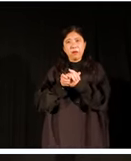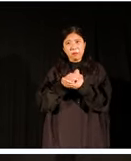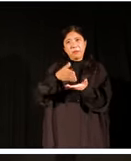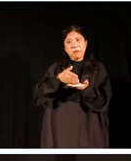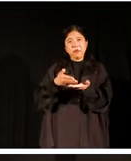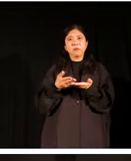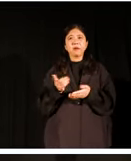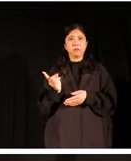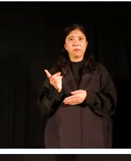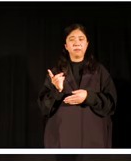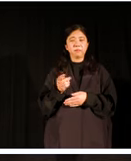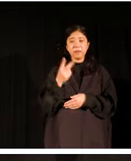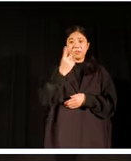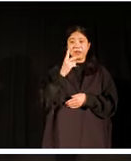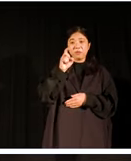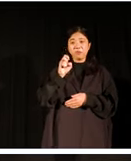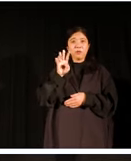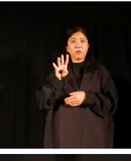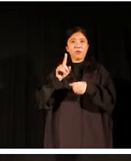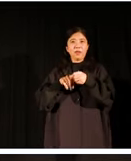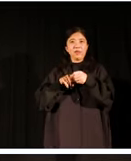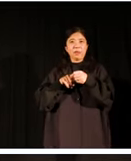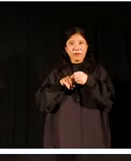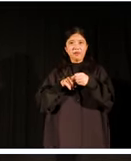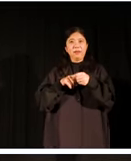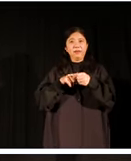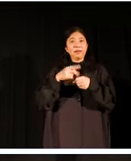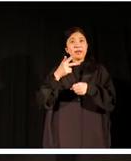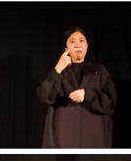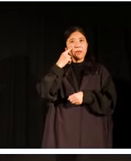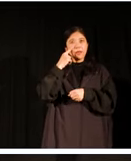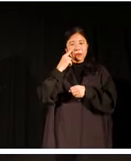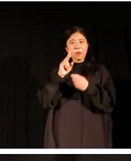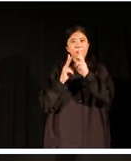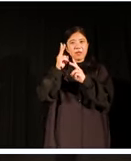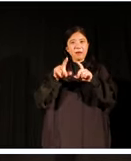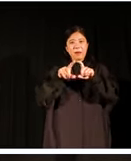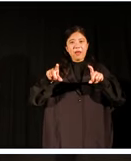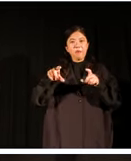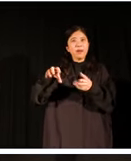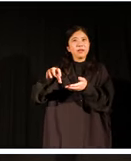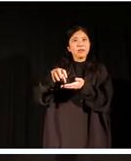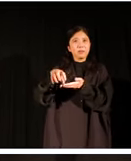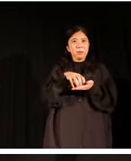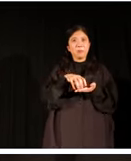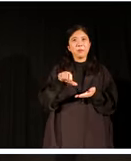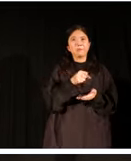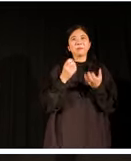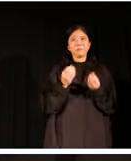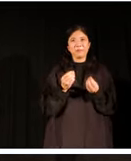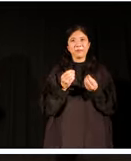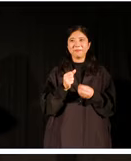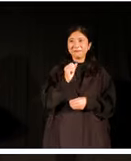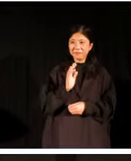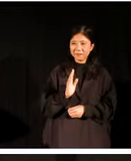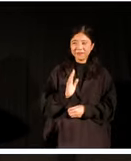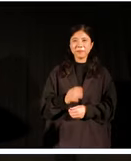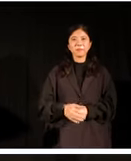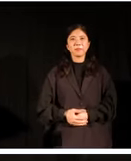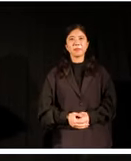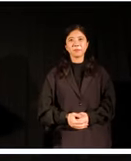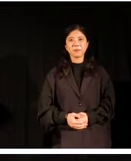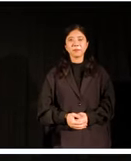え2014年ジャパンハートは第7回沖縄平和賞を受賞してらっしゃいますどうぞよろしくお願いいたします